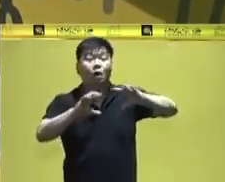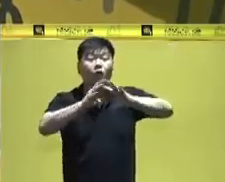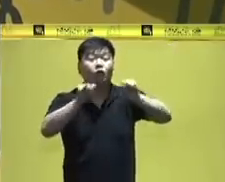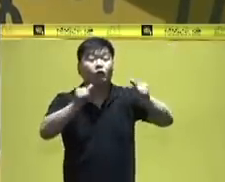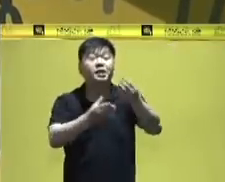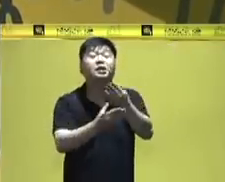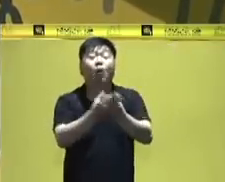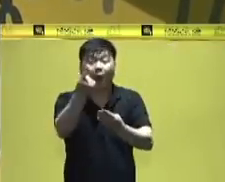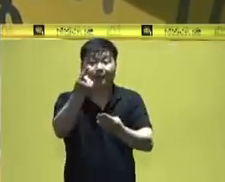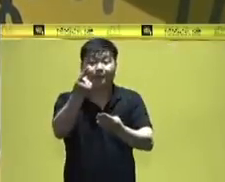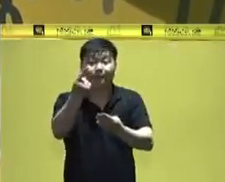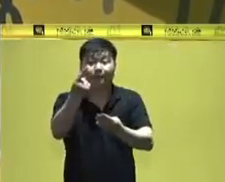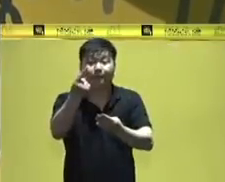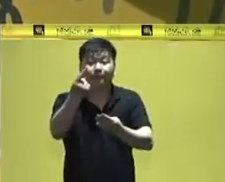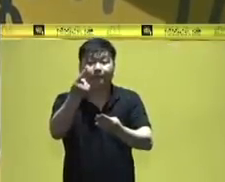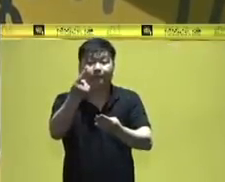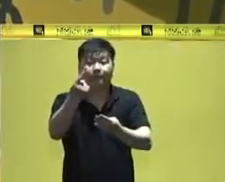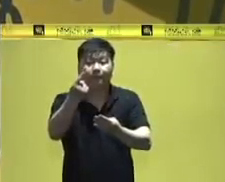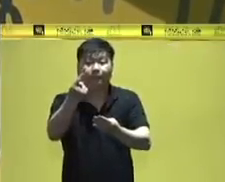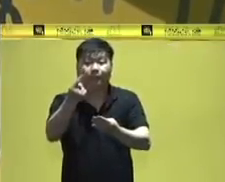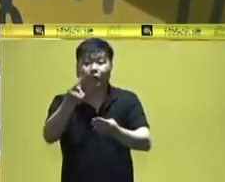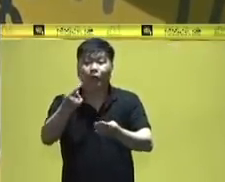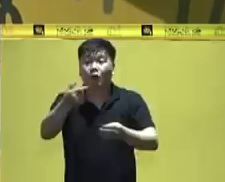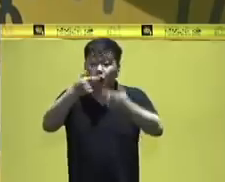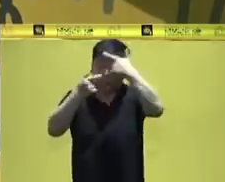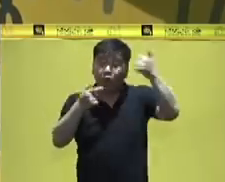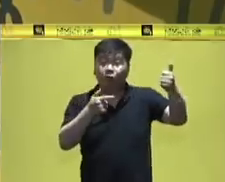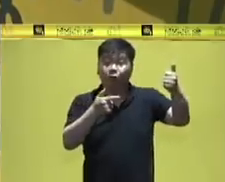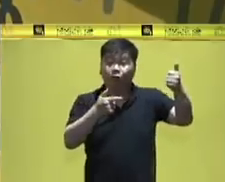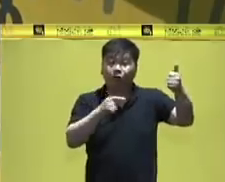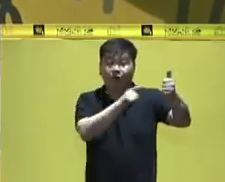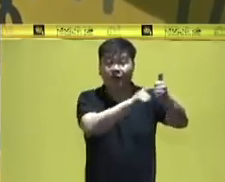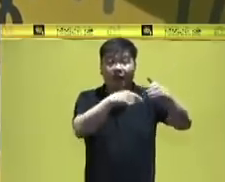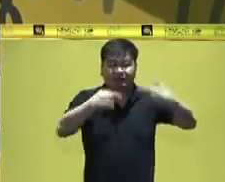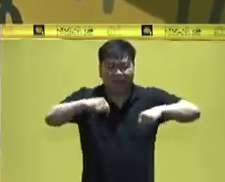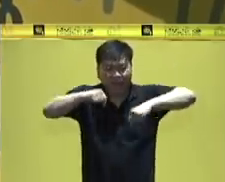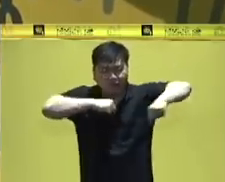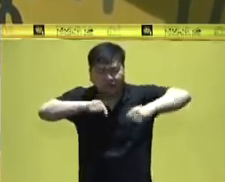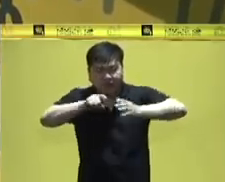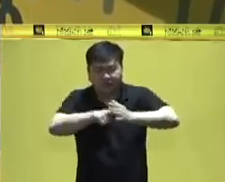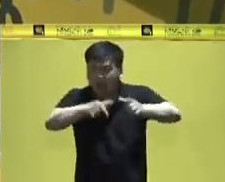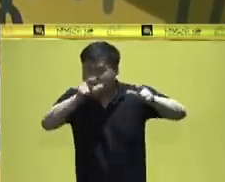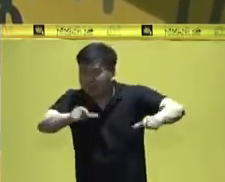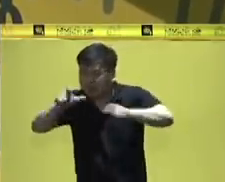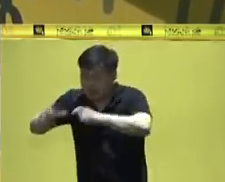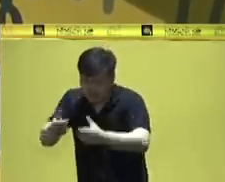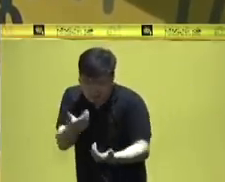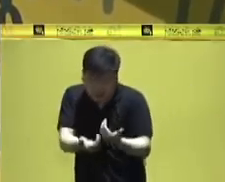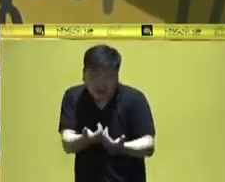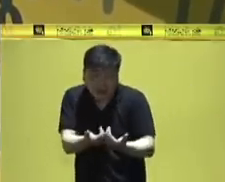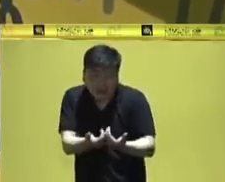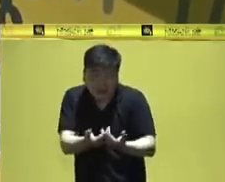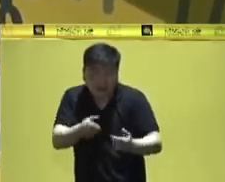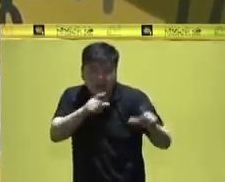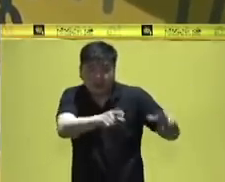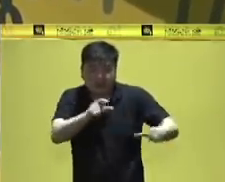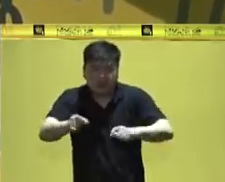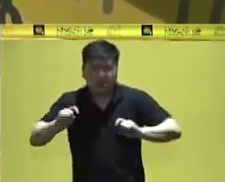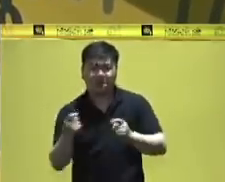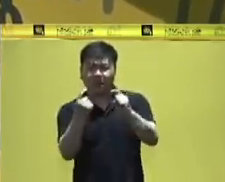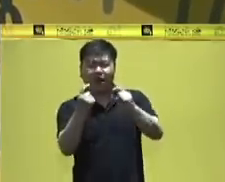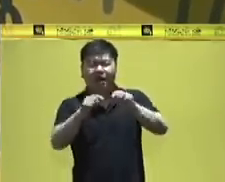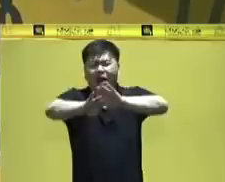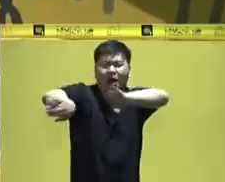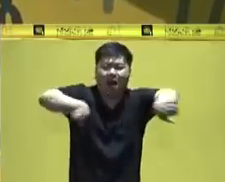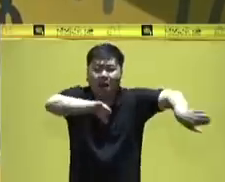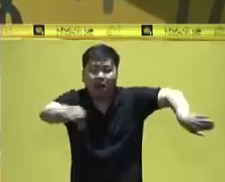국민통합 그거였어요. 그죠? 국민통합. 노무현 대통령은 정치 인생 내내 지역 갈등 구도, 지역 대결 구도와 싸워오신